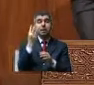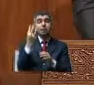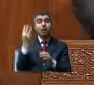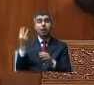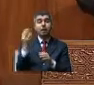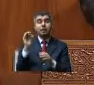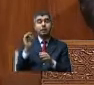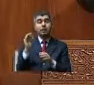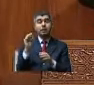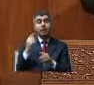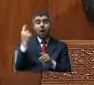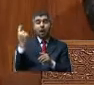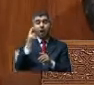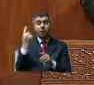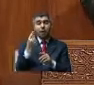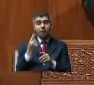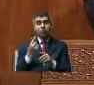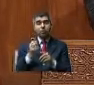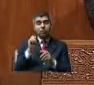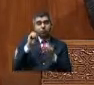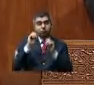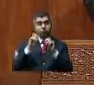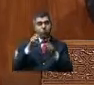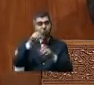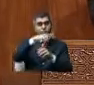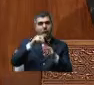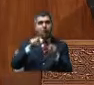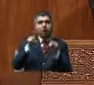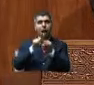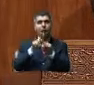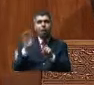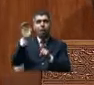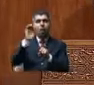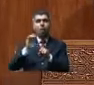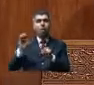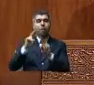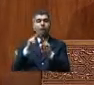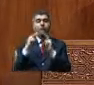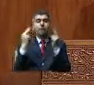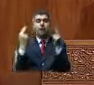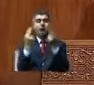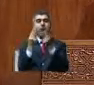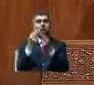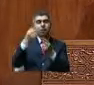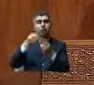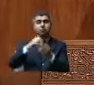330 مجهزة بإحدى التجهيزات البيوطبية لعدد من الأقاليم